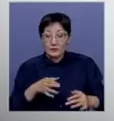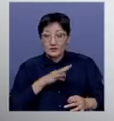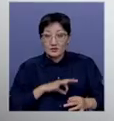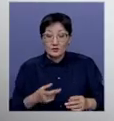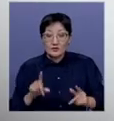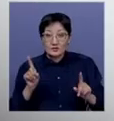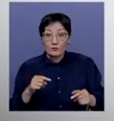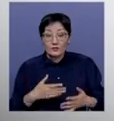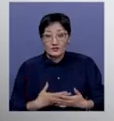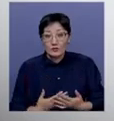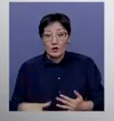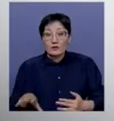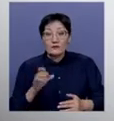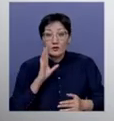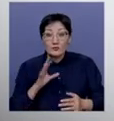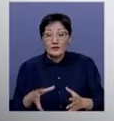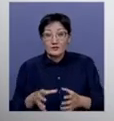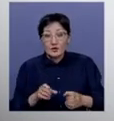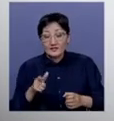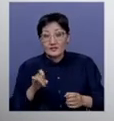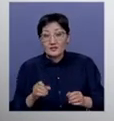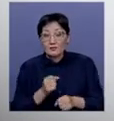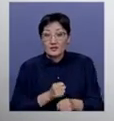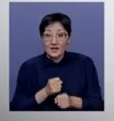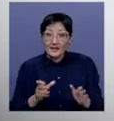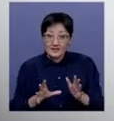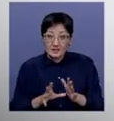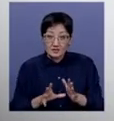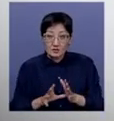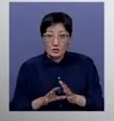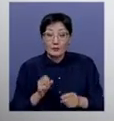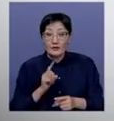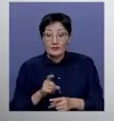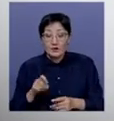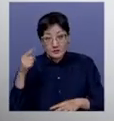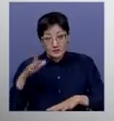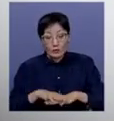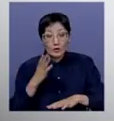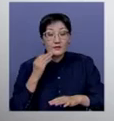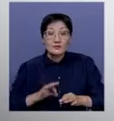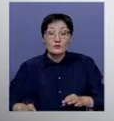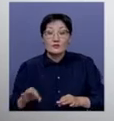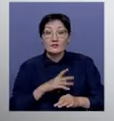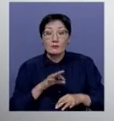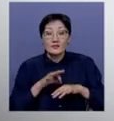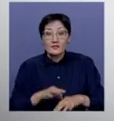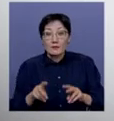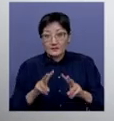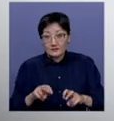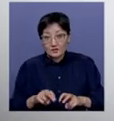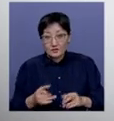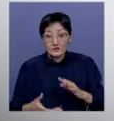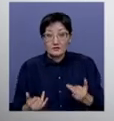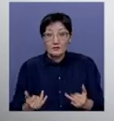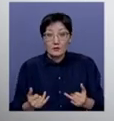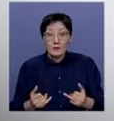Интернет-пользователи даже предположили, что всю воду забирает ГЭС для выработки энергии. По поручению акима Алматинской области была проведена проверка.